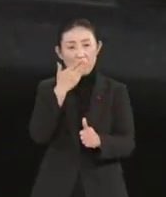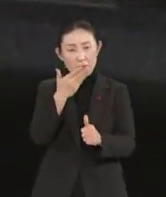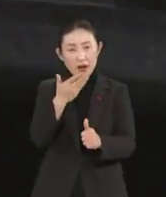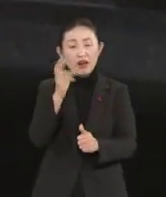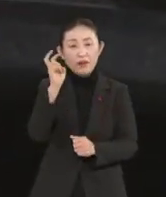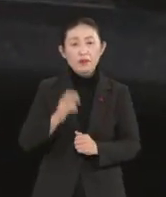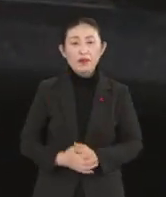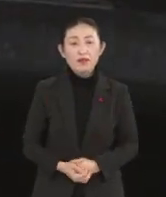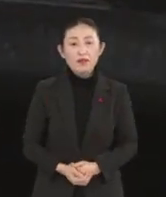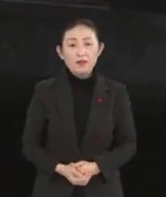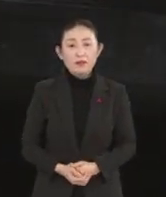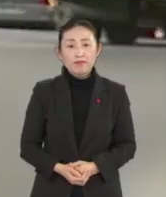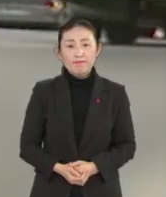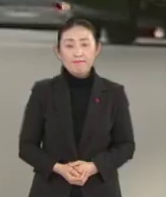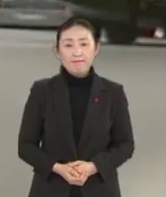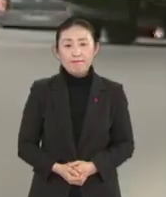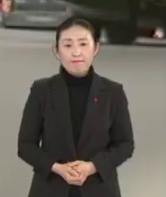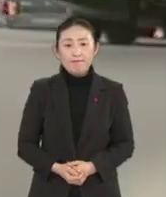있습니다